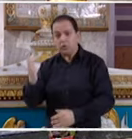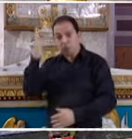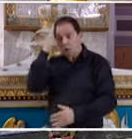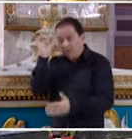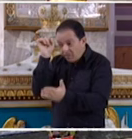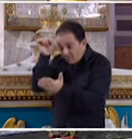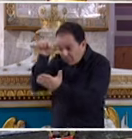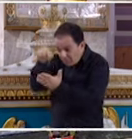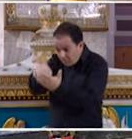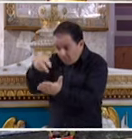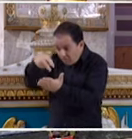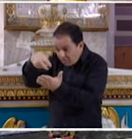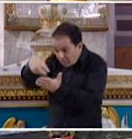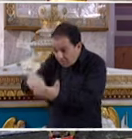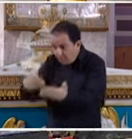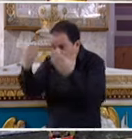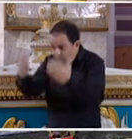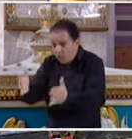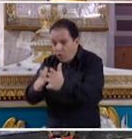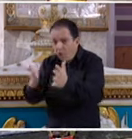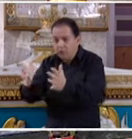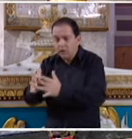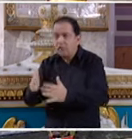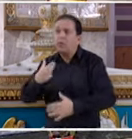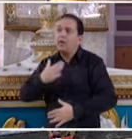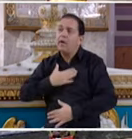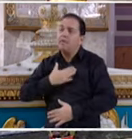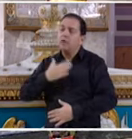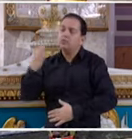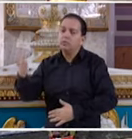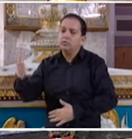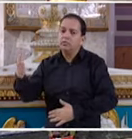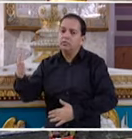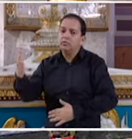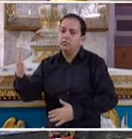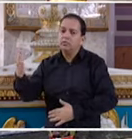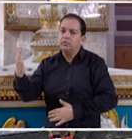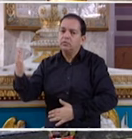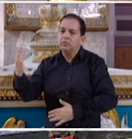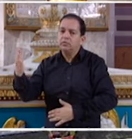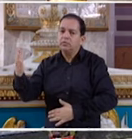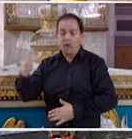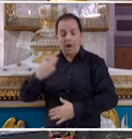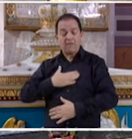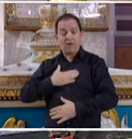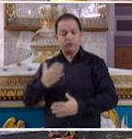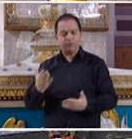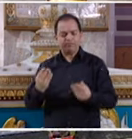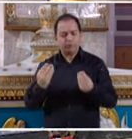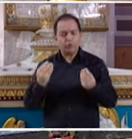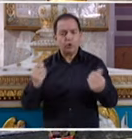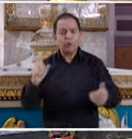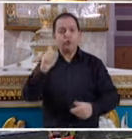πρόσωπον παρά τους πάδος του Ιησού ευχαριστών αυτό. Το ευχαριστώ λοιπόν ως τρόπο ζωής